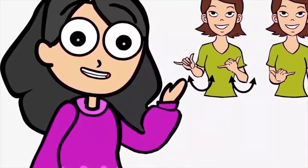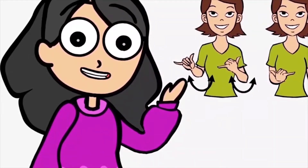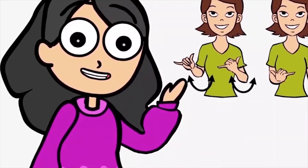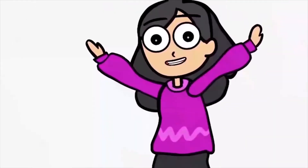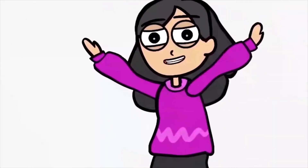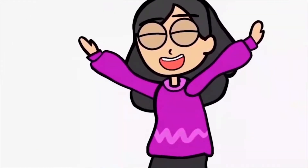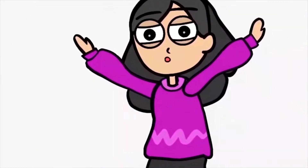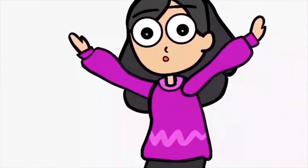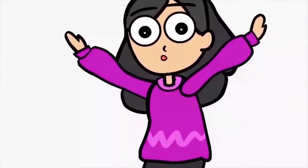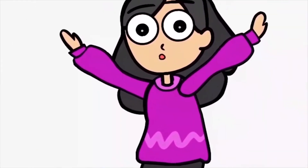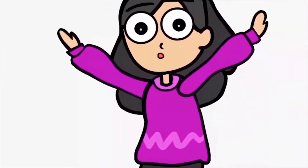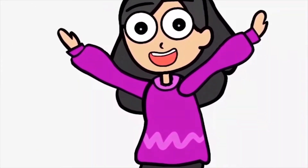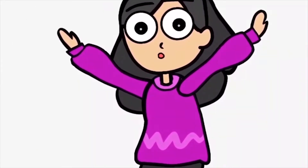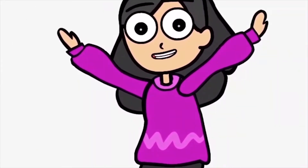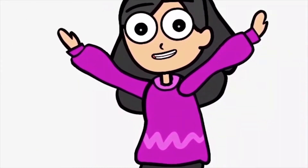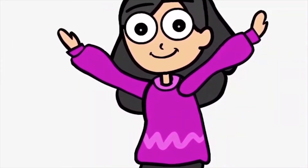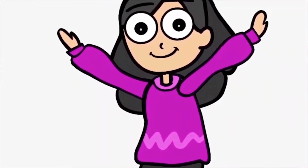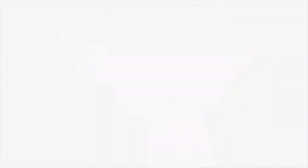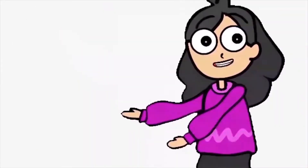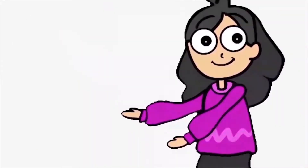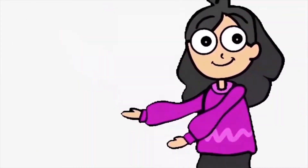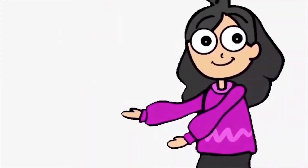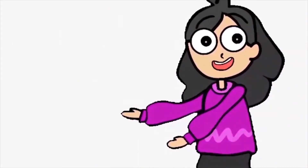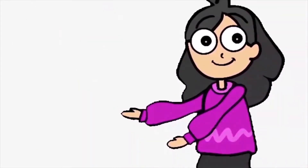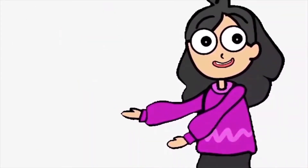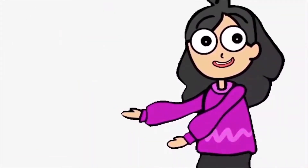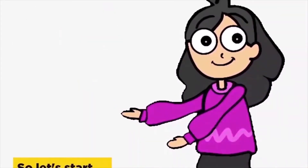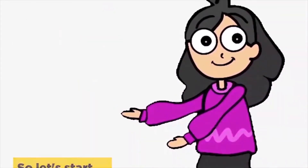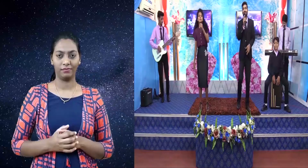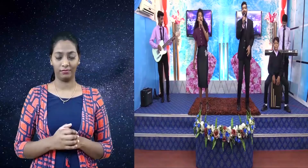वडील पण याच्यावर लक्ष देऊ शकता.